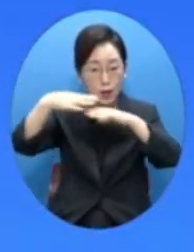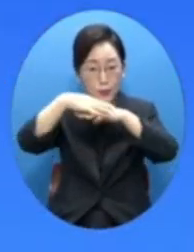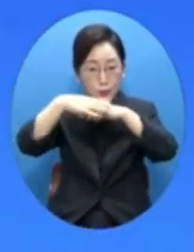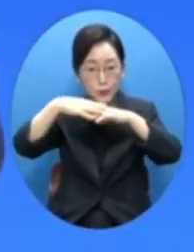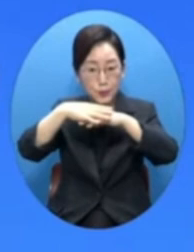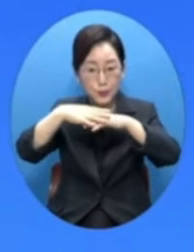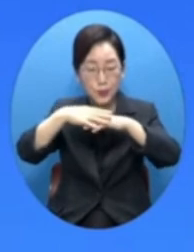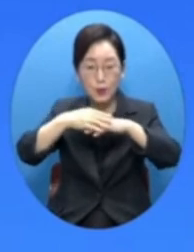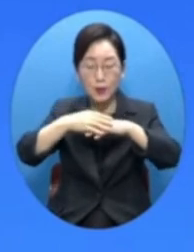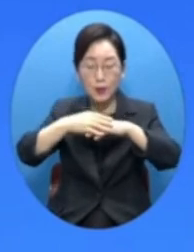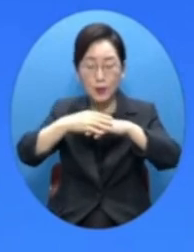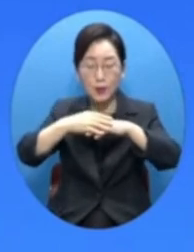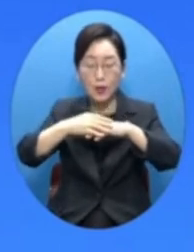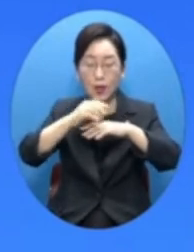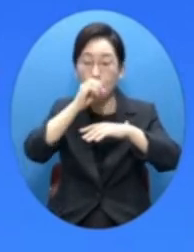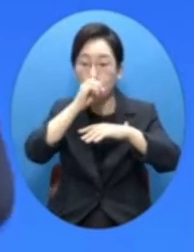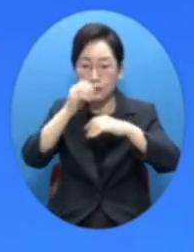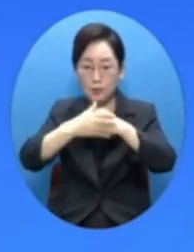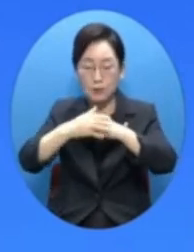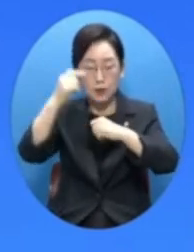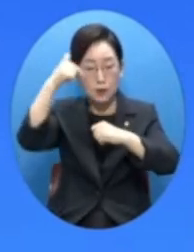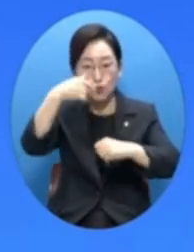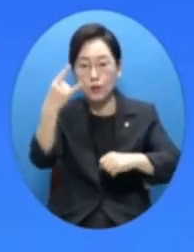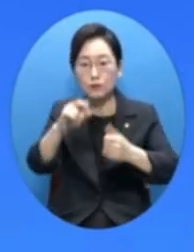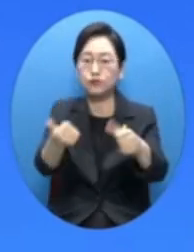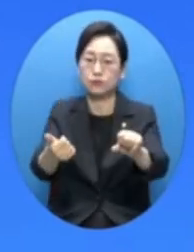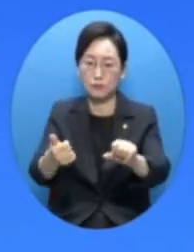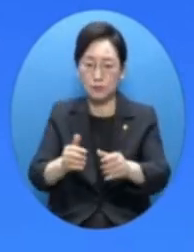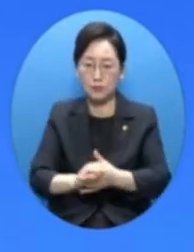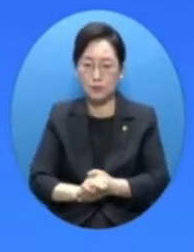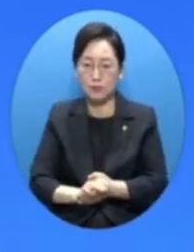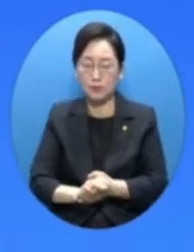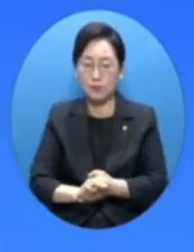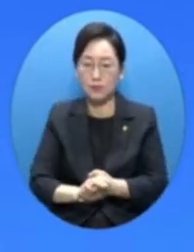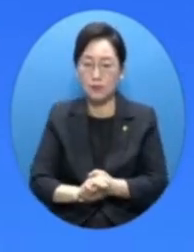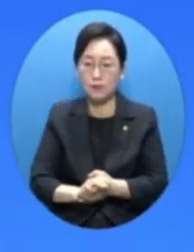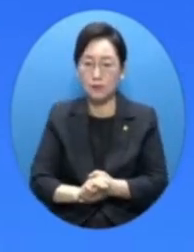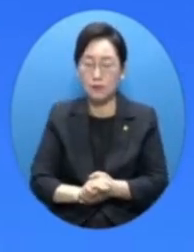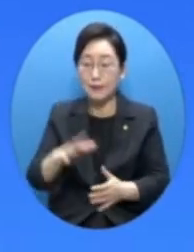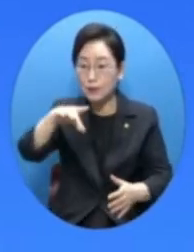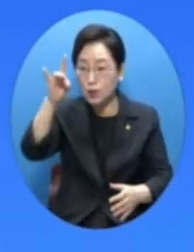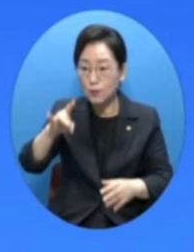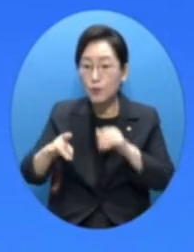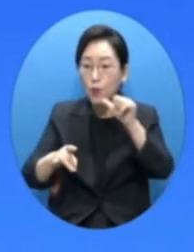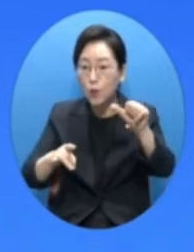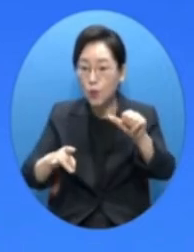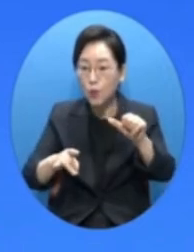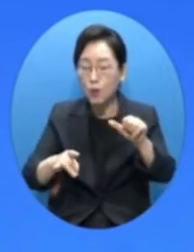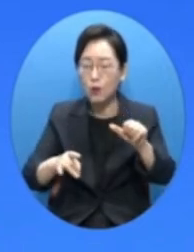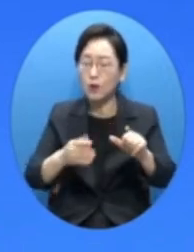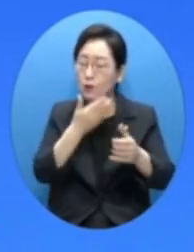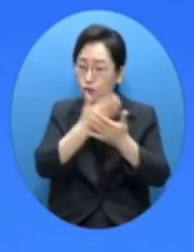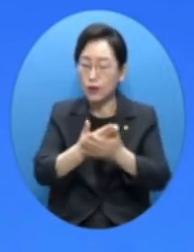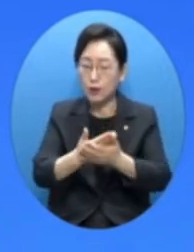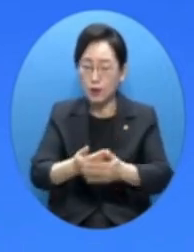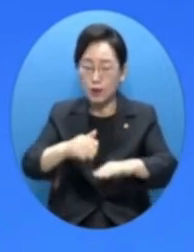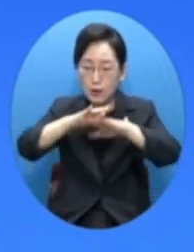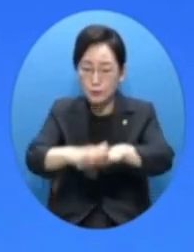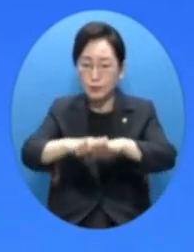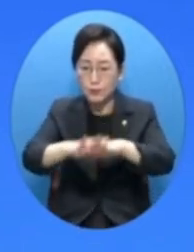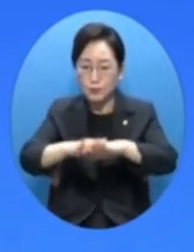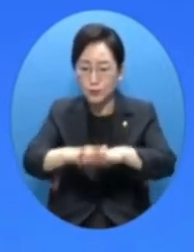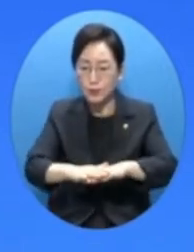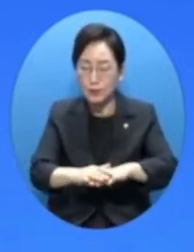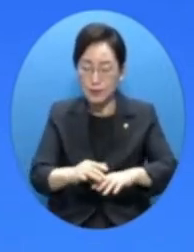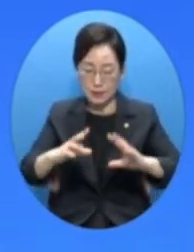공급되지 않으니까 5분이 지나면 뇌가 죽습니다. 그래서 처음 5분이 굉장히 중요합니다. 그래서 심폐소생술을 배워가지고 누가 쓰러지면